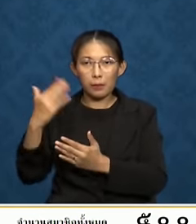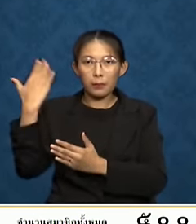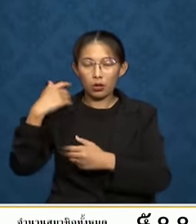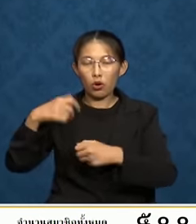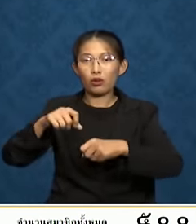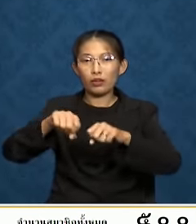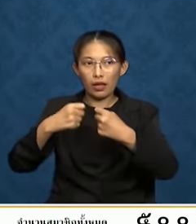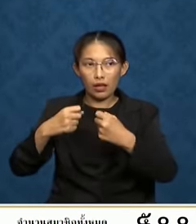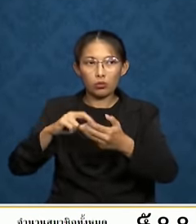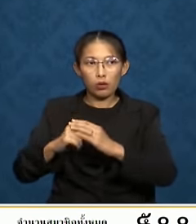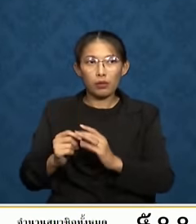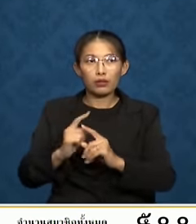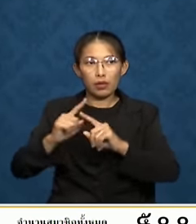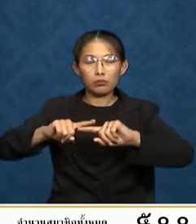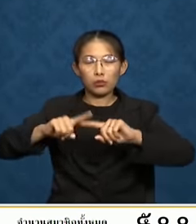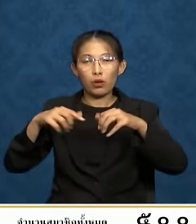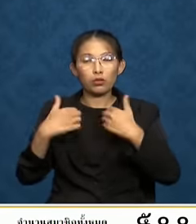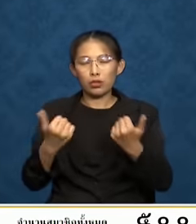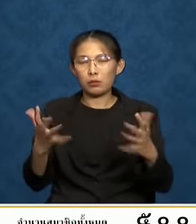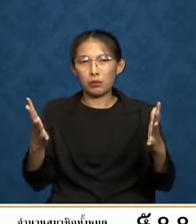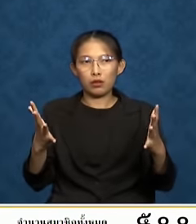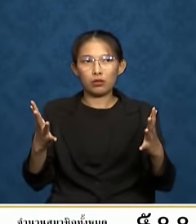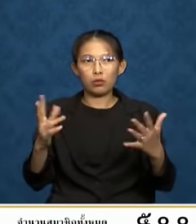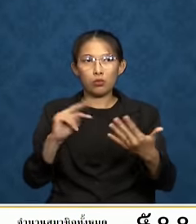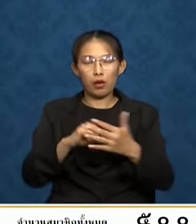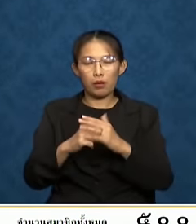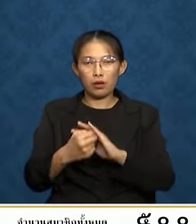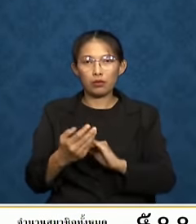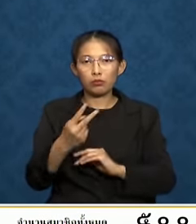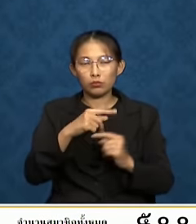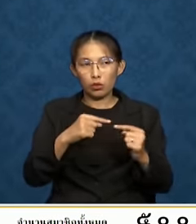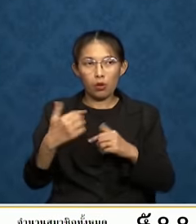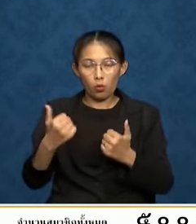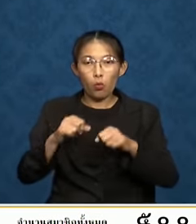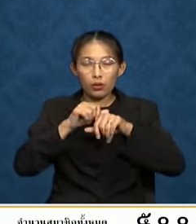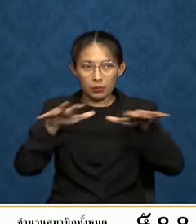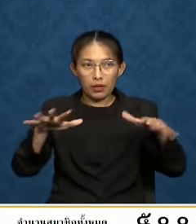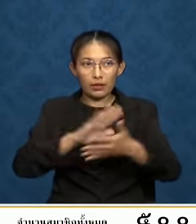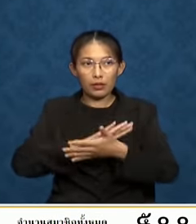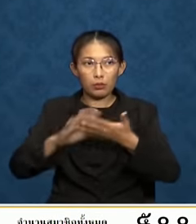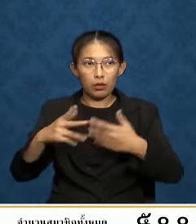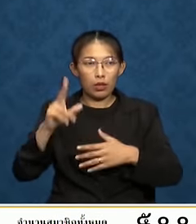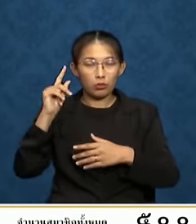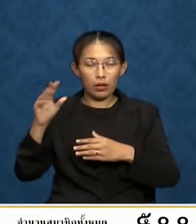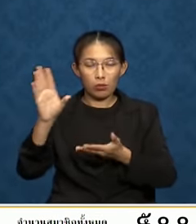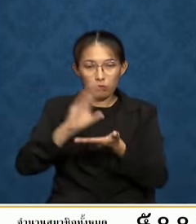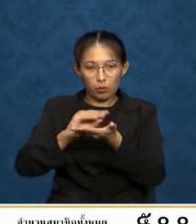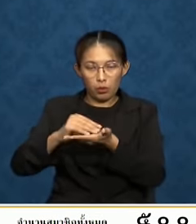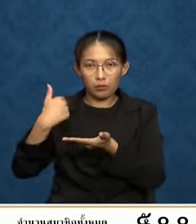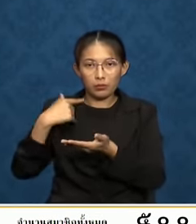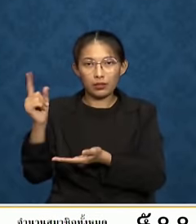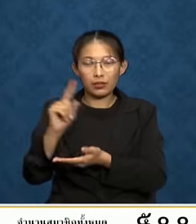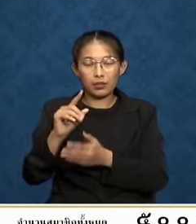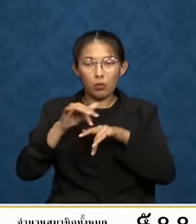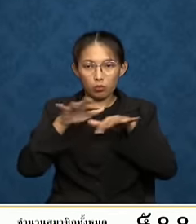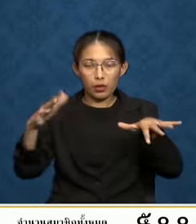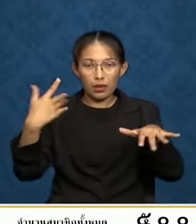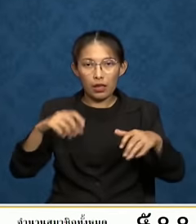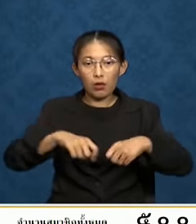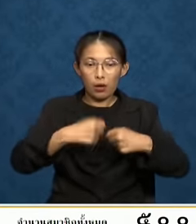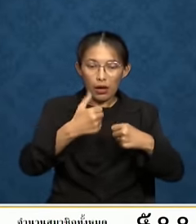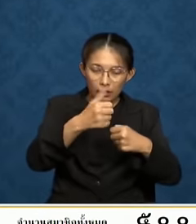หักก็ว่ากันไปแต่ต่อไปนี้ไม่มีแล้วต่อไปนี้เนี่ยท่านไปดูวันนี้ประกาศแล้วนะครับสื่อมวลชนก็ลงแล้วว่าอะไรหักได้หักไม่